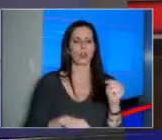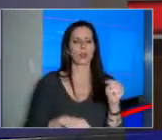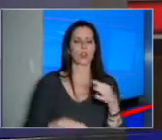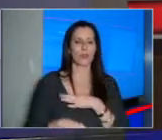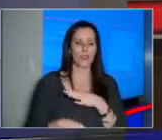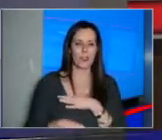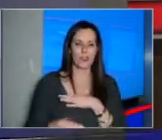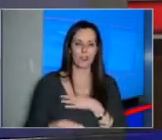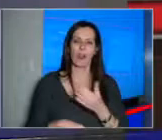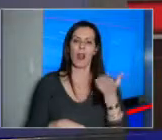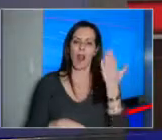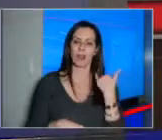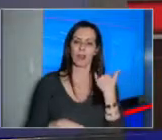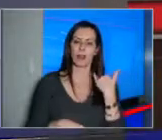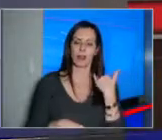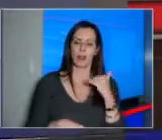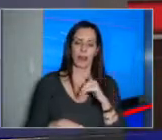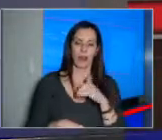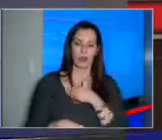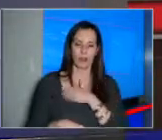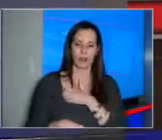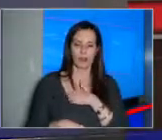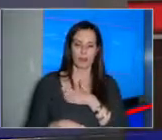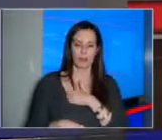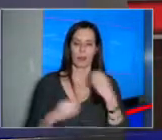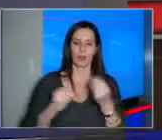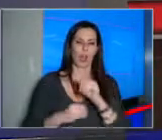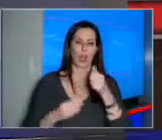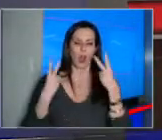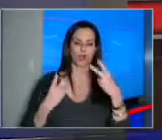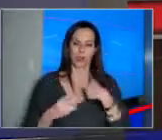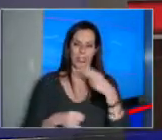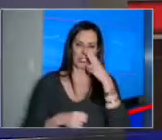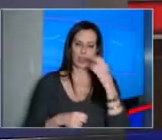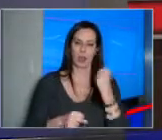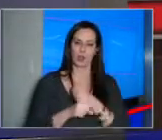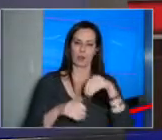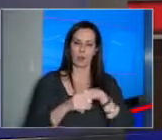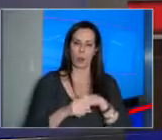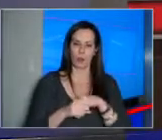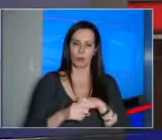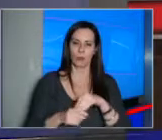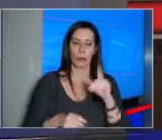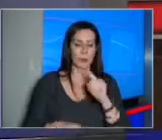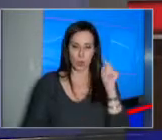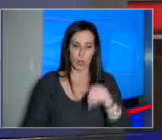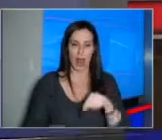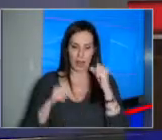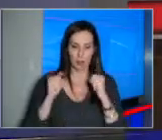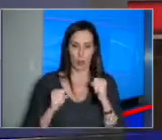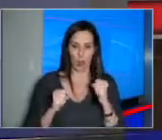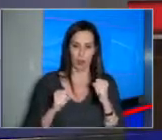שמבחינתי הייתה בהי הידיעה בראש סדר הדברים שאני ניסיתי להטמיע בתוך המערכת. כל מי שבא לביטוח